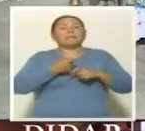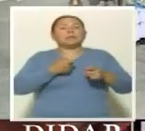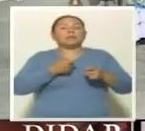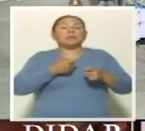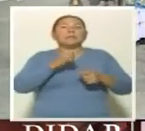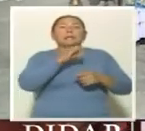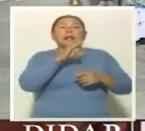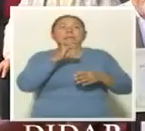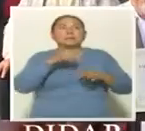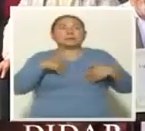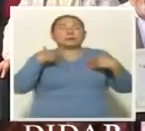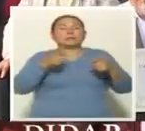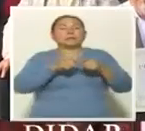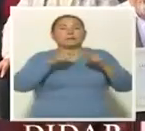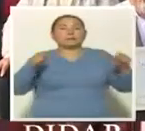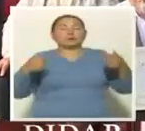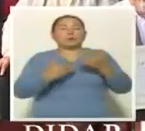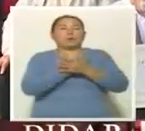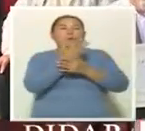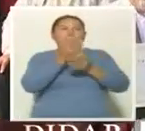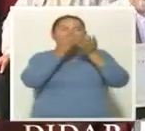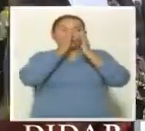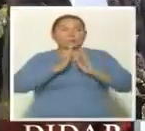Рахат Ельсизаров поздравил с открытием нового объекта.